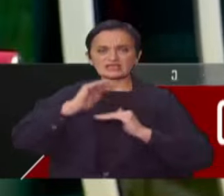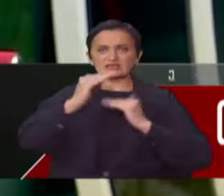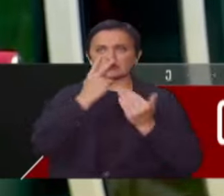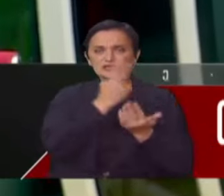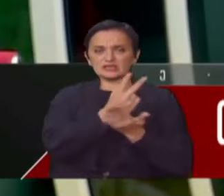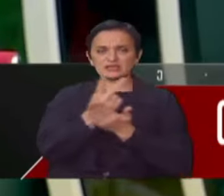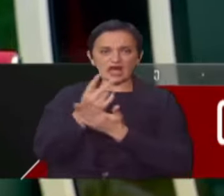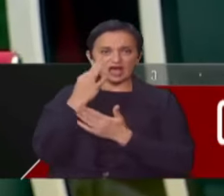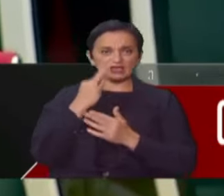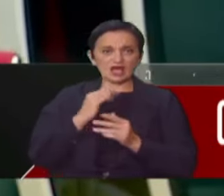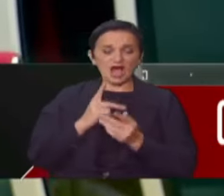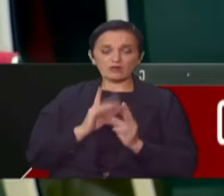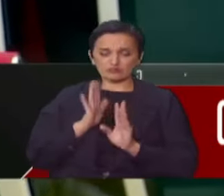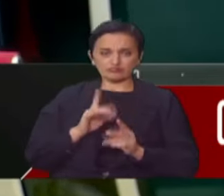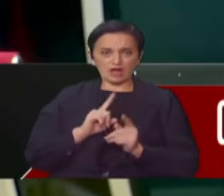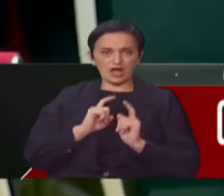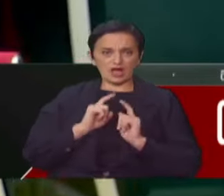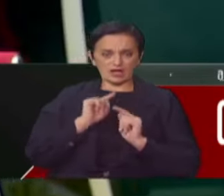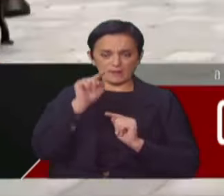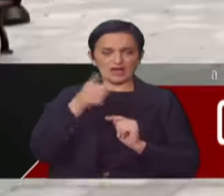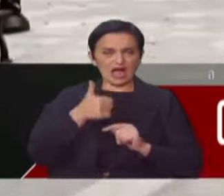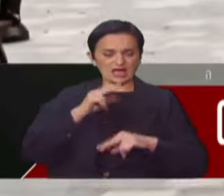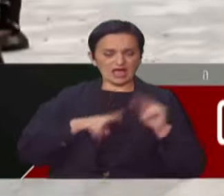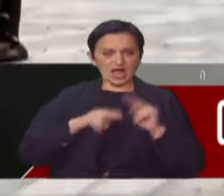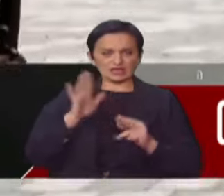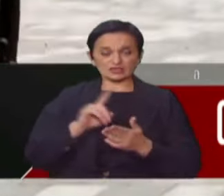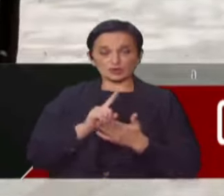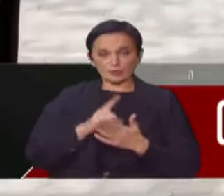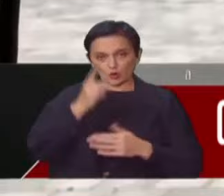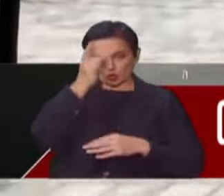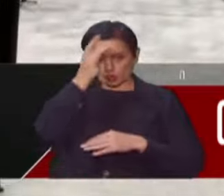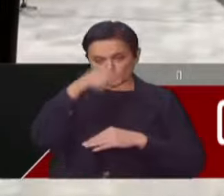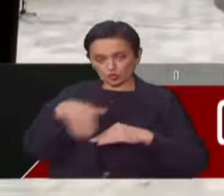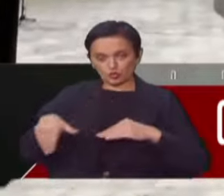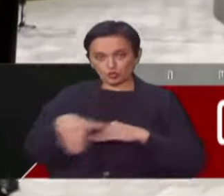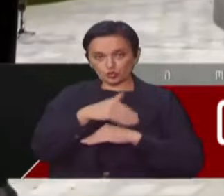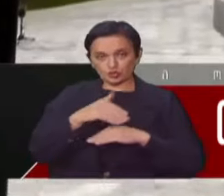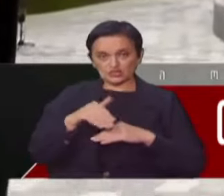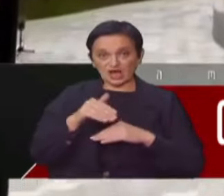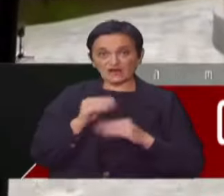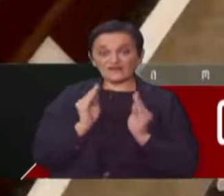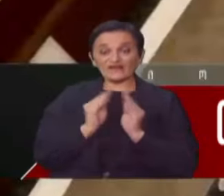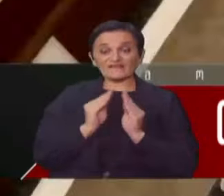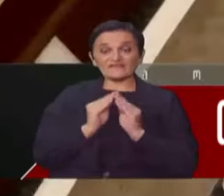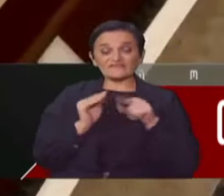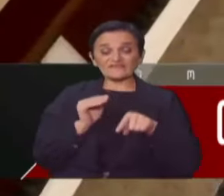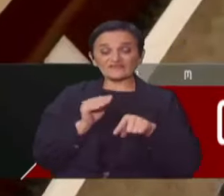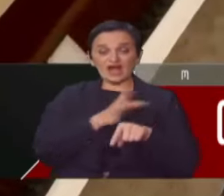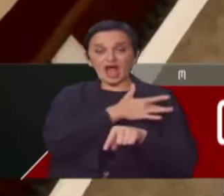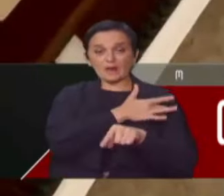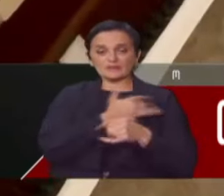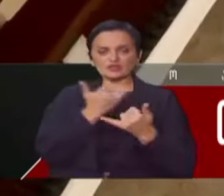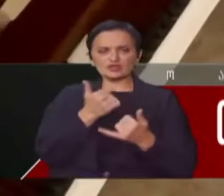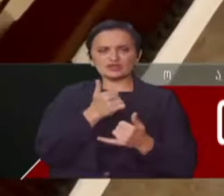დატკბება და ამოვა აქ. აუცილებლად კარგ ხასიათზე იქნება. რუსთაველის გამზირზე მგზავრებს საბაგირო იმავე სადგურიდან ემსახურება,